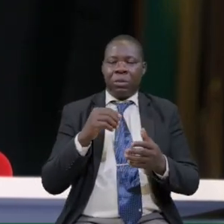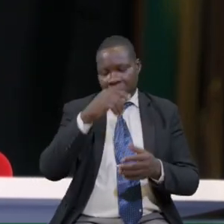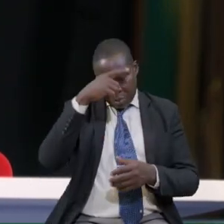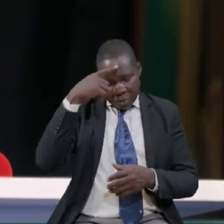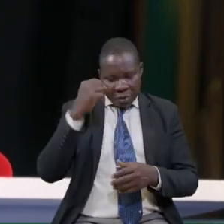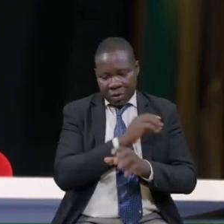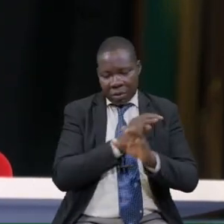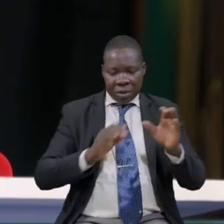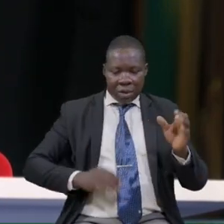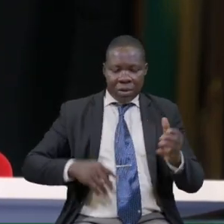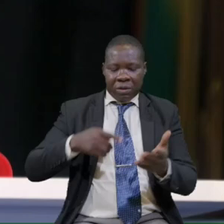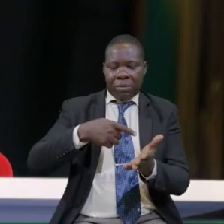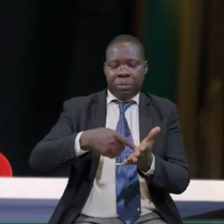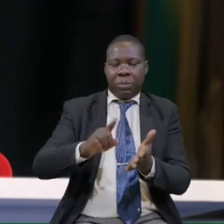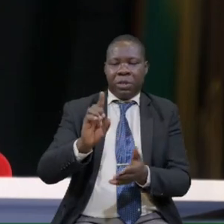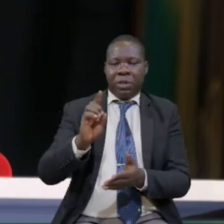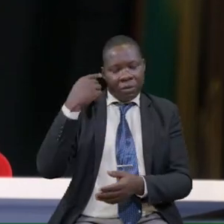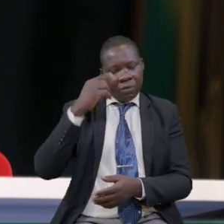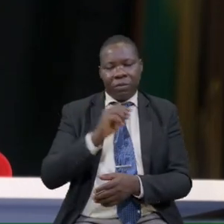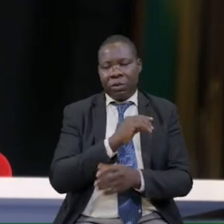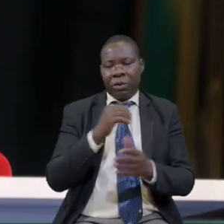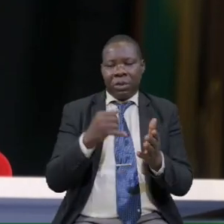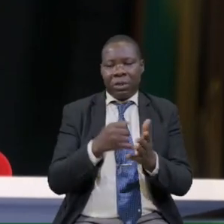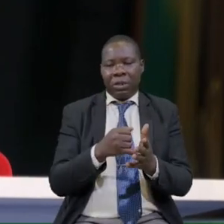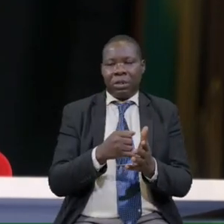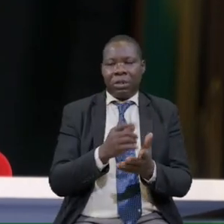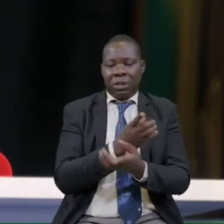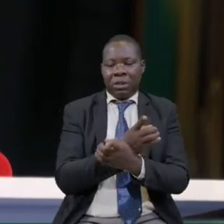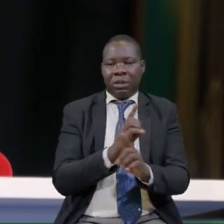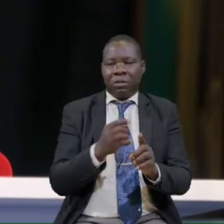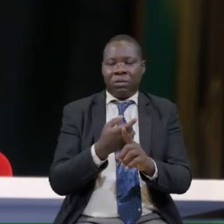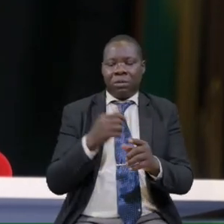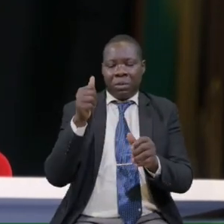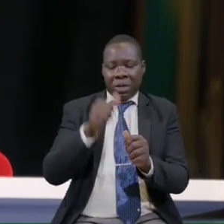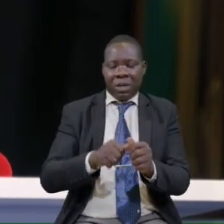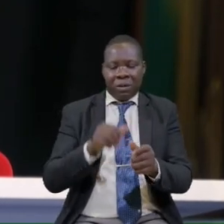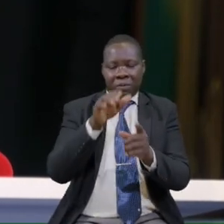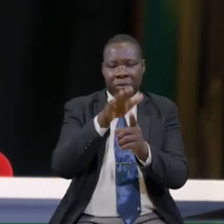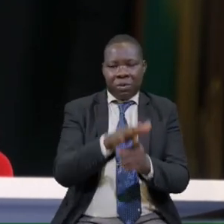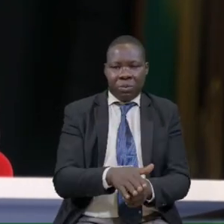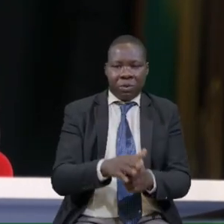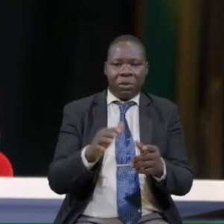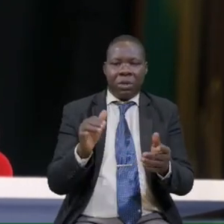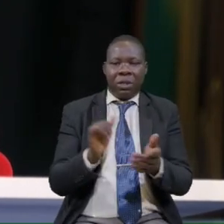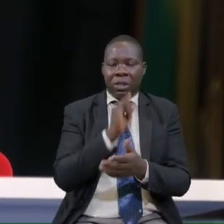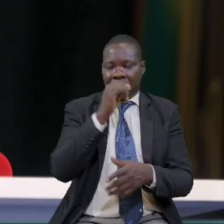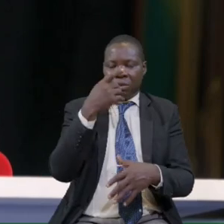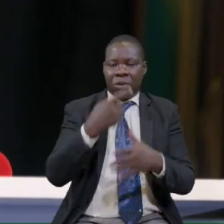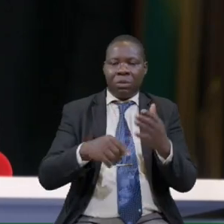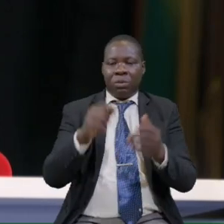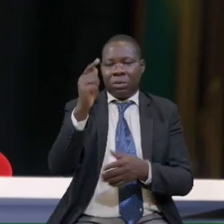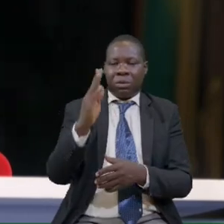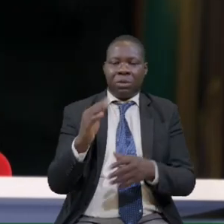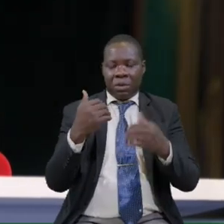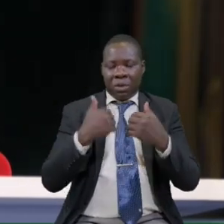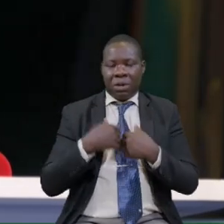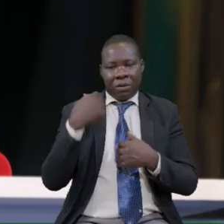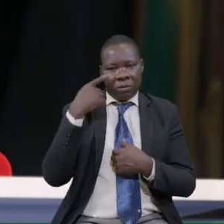a tout payé. La délivrance de toute forme d'oppression que Dieu a pour vous ce